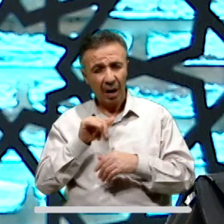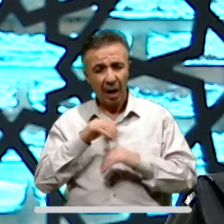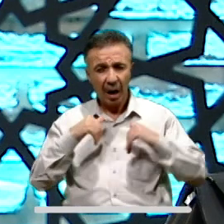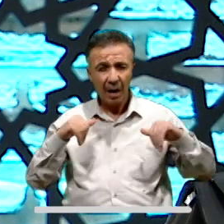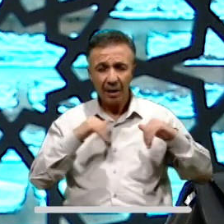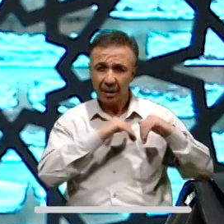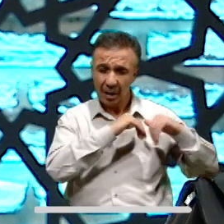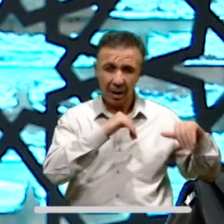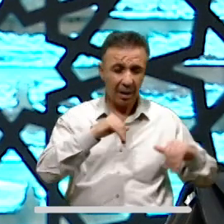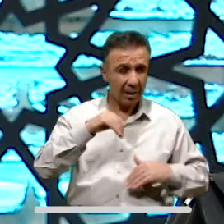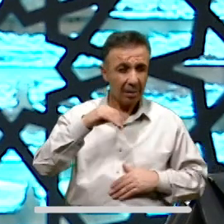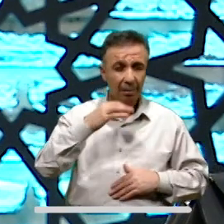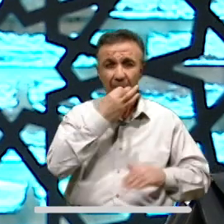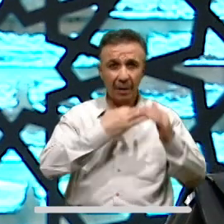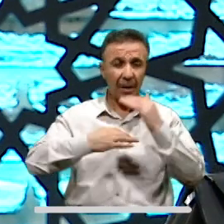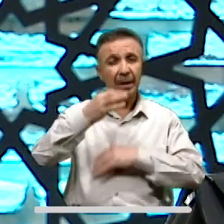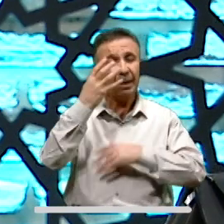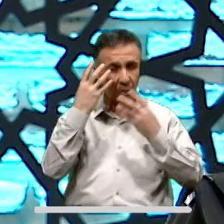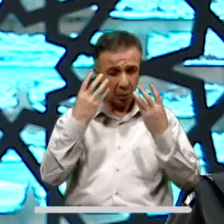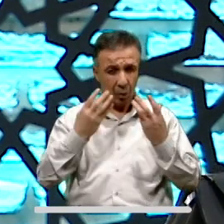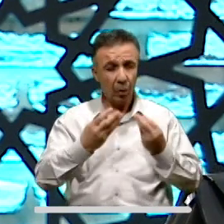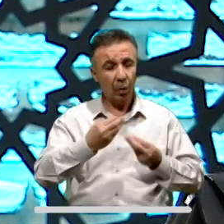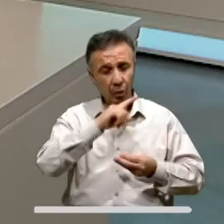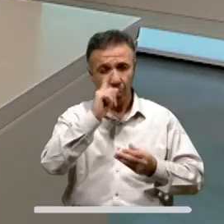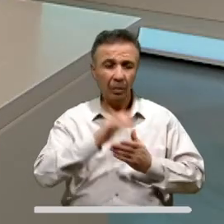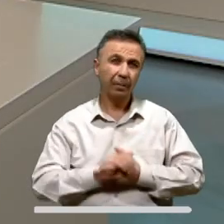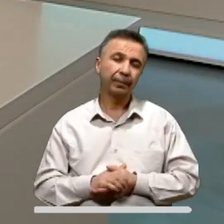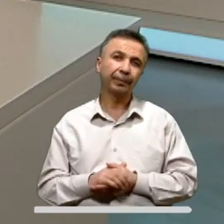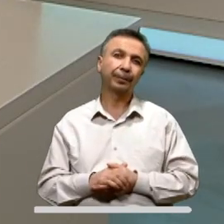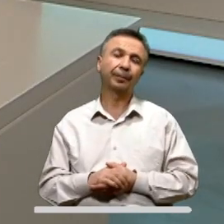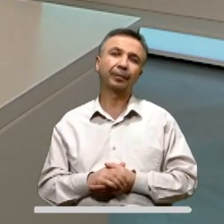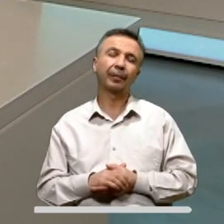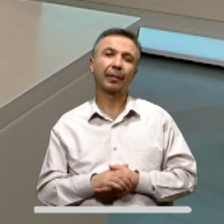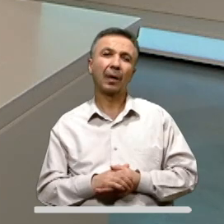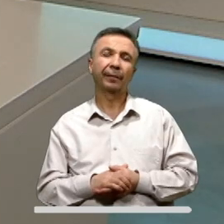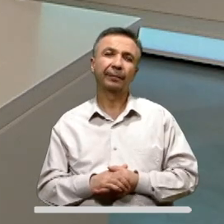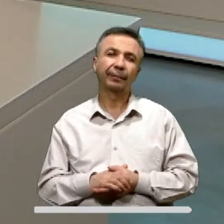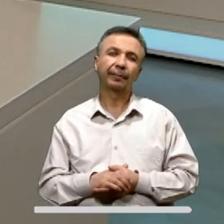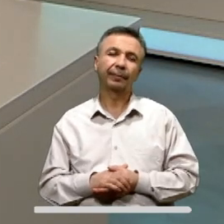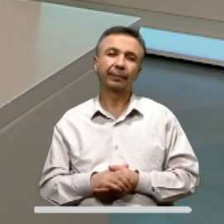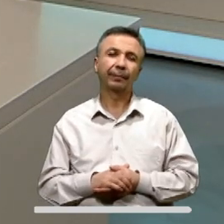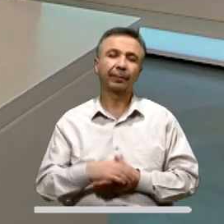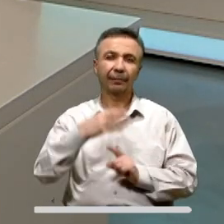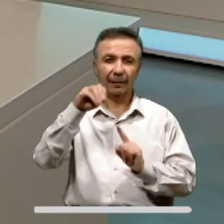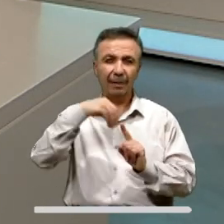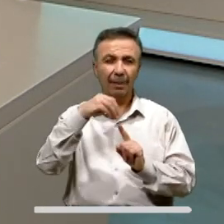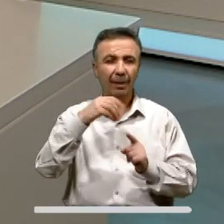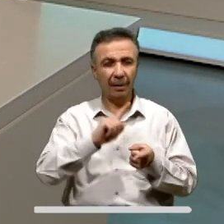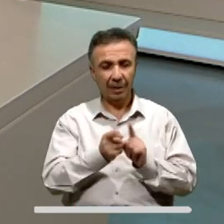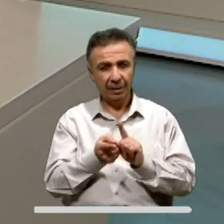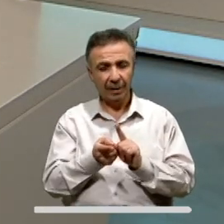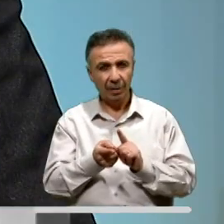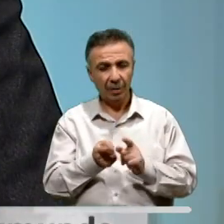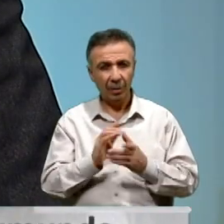soru sorma ihtiyacı hissettik. Evet. Böyle olursa ne olur hocam? Zaten cevabını verdik. İmamlar değiştiğine göre %100